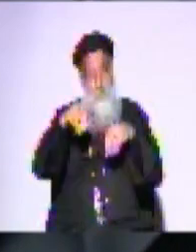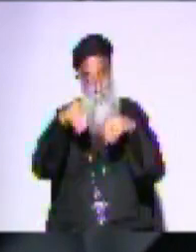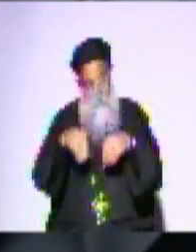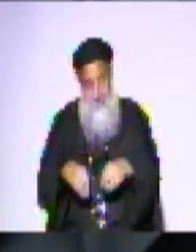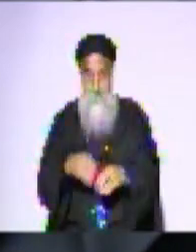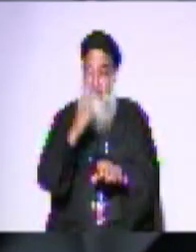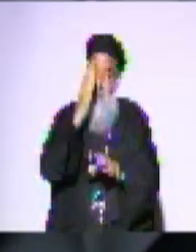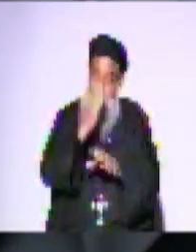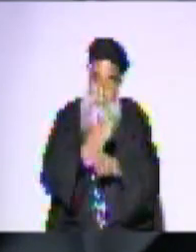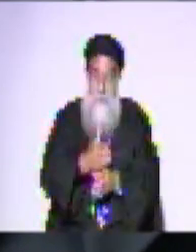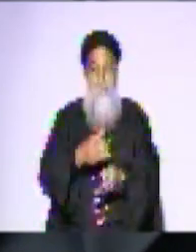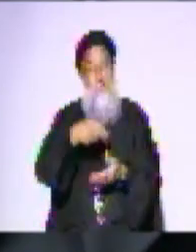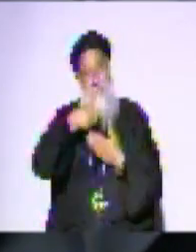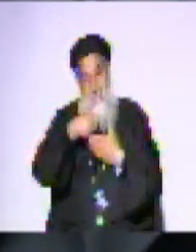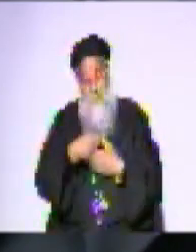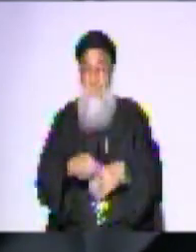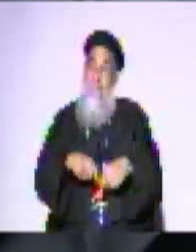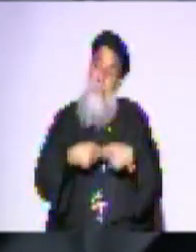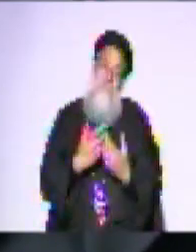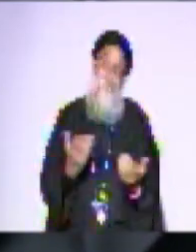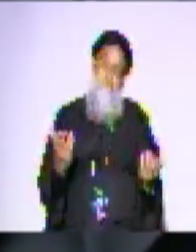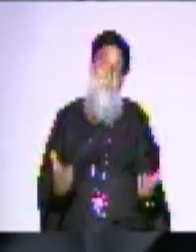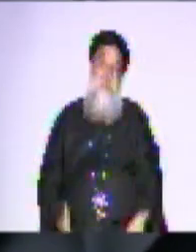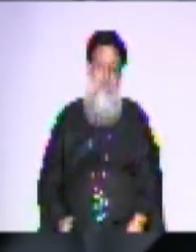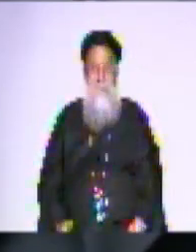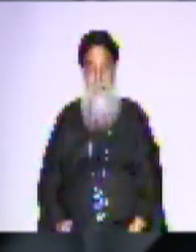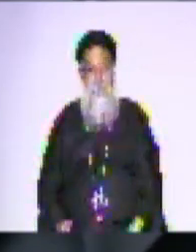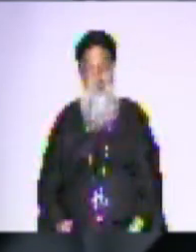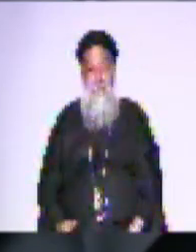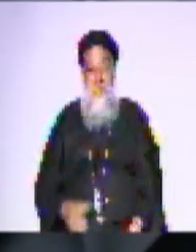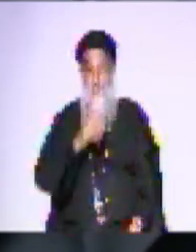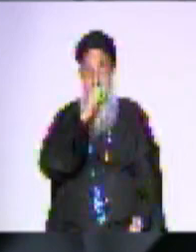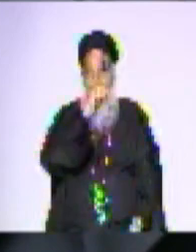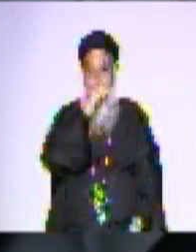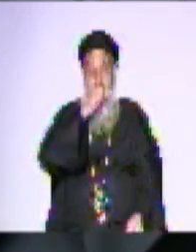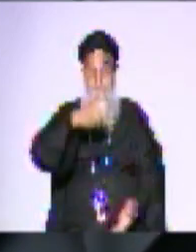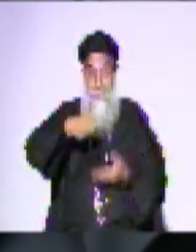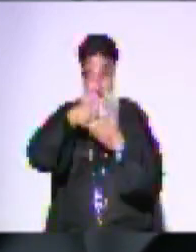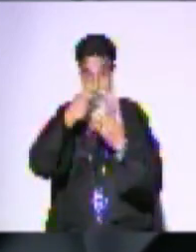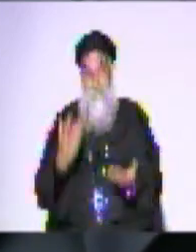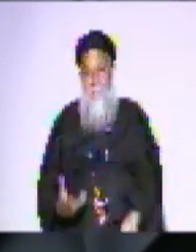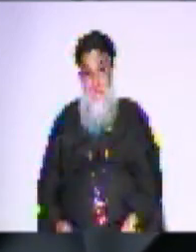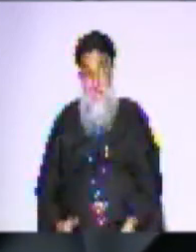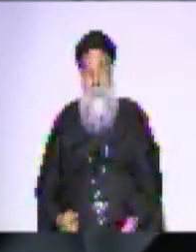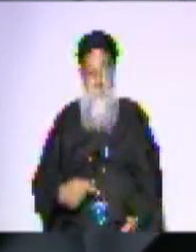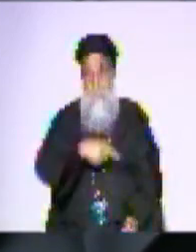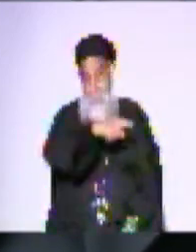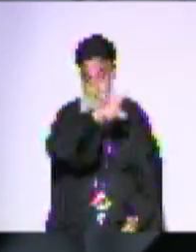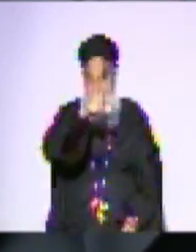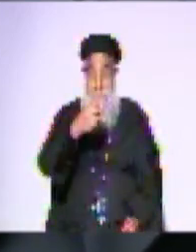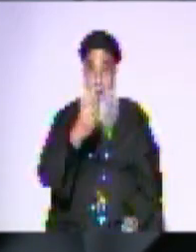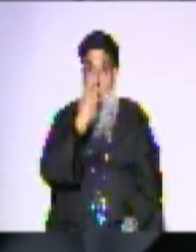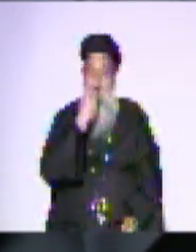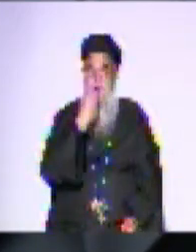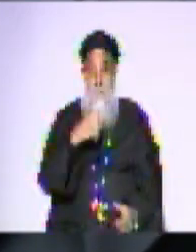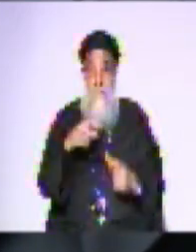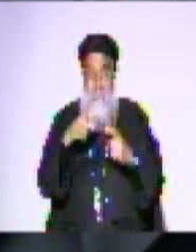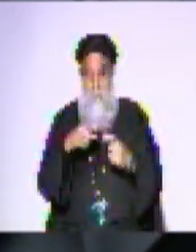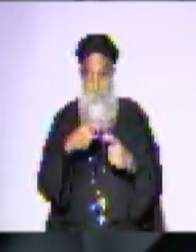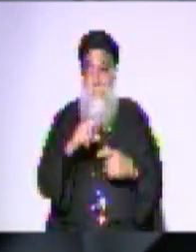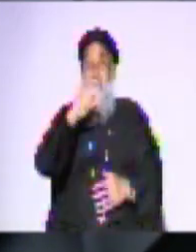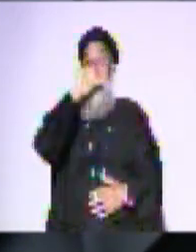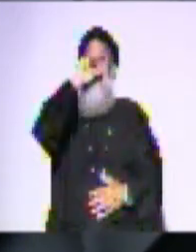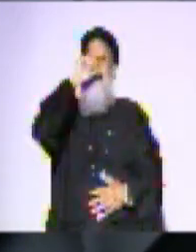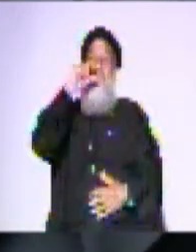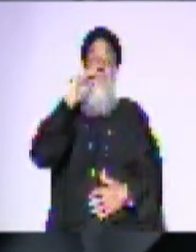تمام. معلمنا يمكن بولس الرسول بيوضح الكلام ده في سر التناول يقول أي من أكل هذا الخبز أو شرب